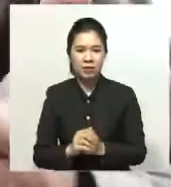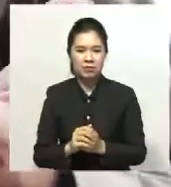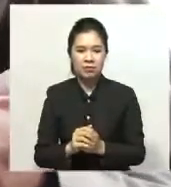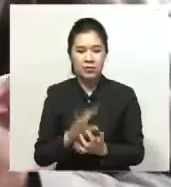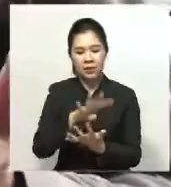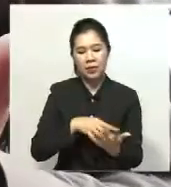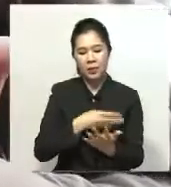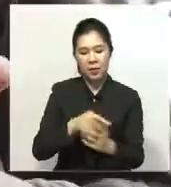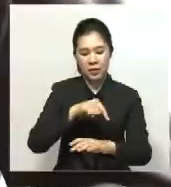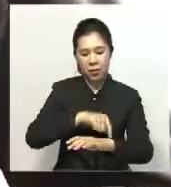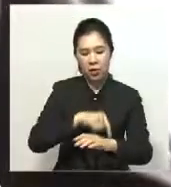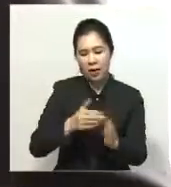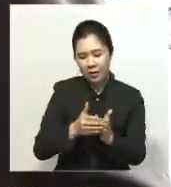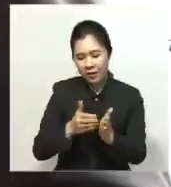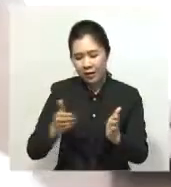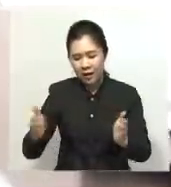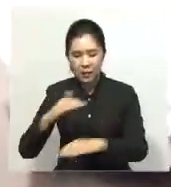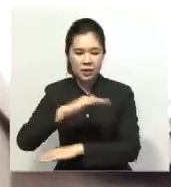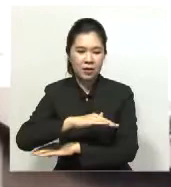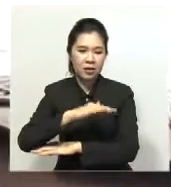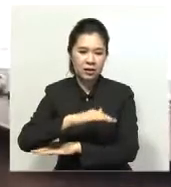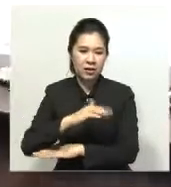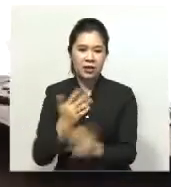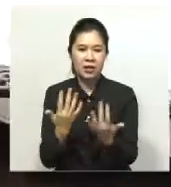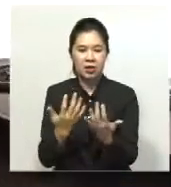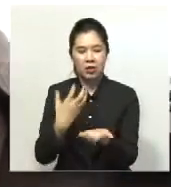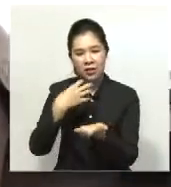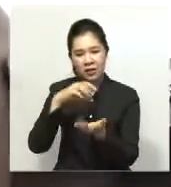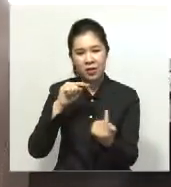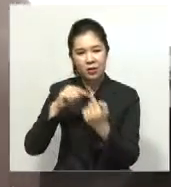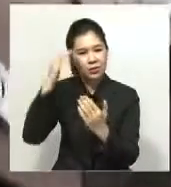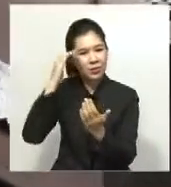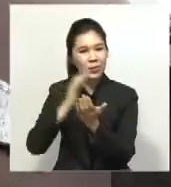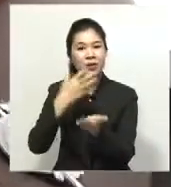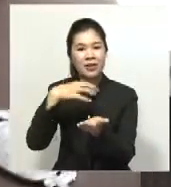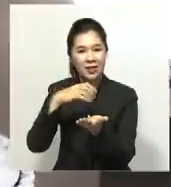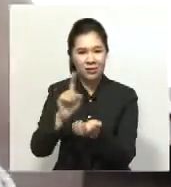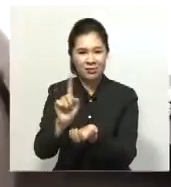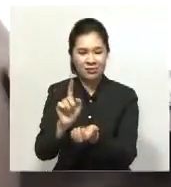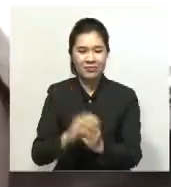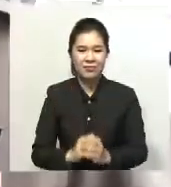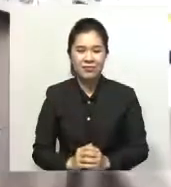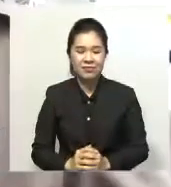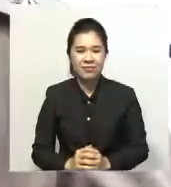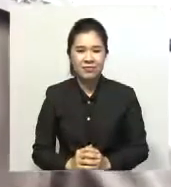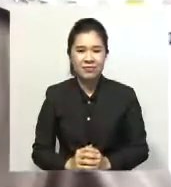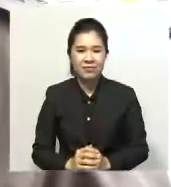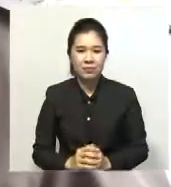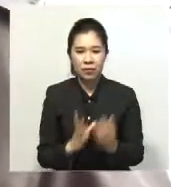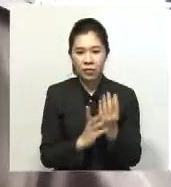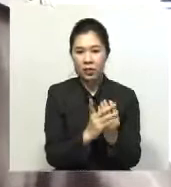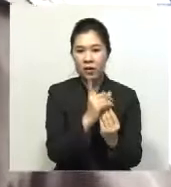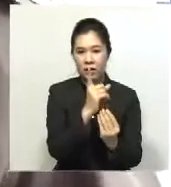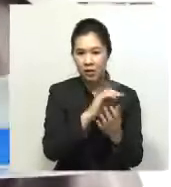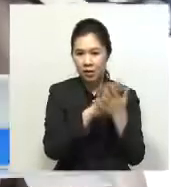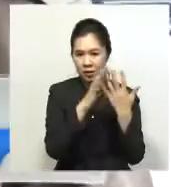ปรับขยายเวลาการให้บริการในช่วงเย็นฟังการชี้แจงประเด็นนี้เพิ่มเติมจากพลตโทไกรบุญค่ะ นะครับหลังจาก1สัปดาห์ผ่านไ